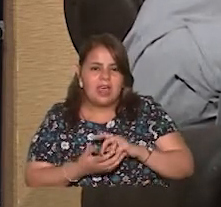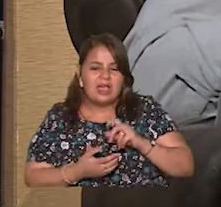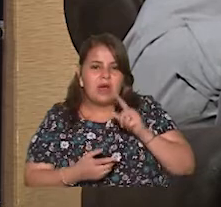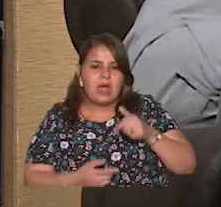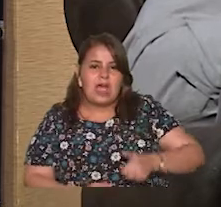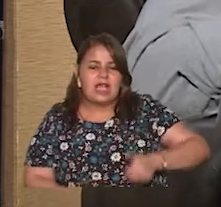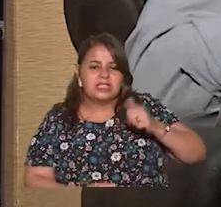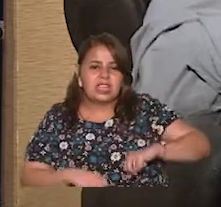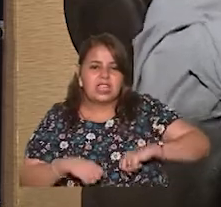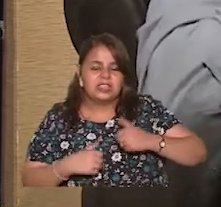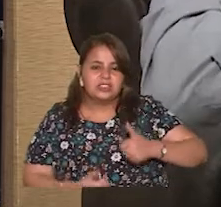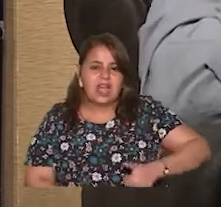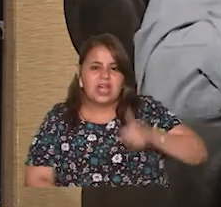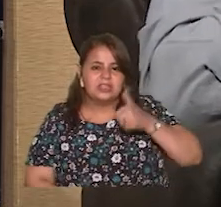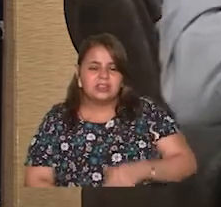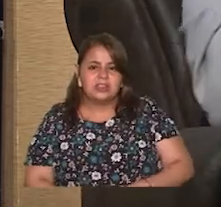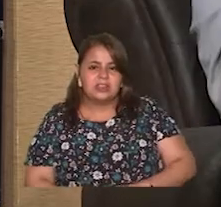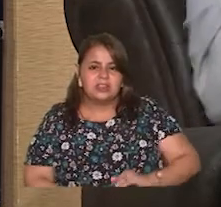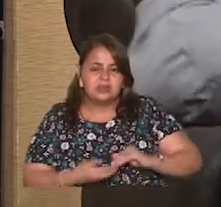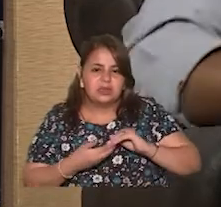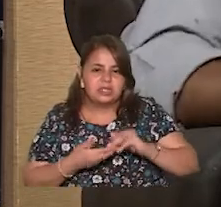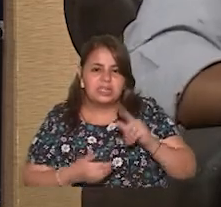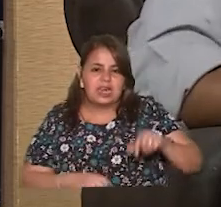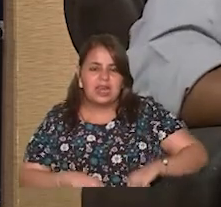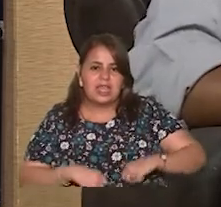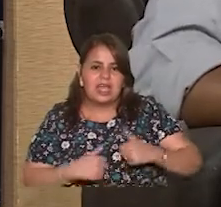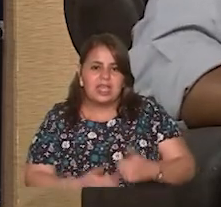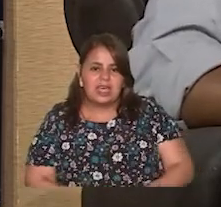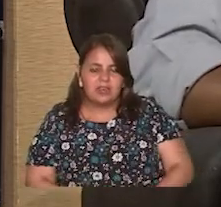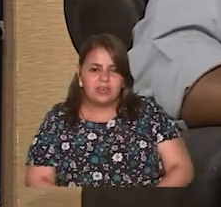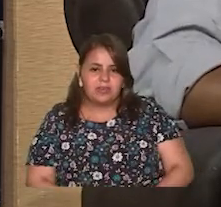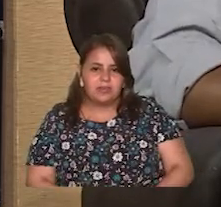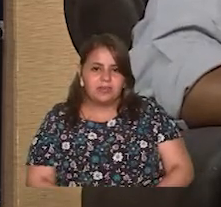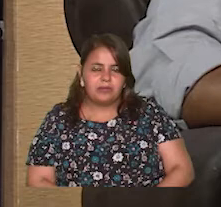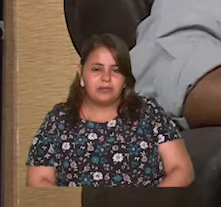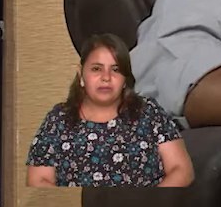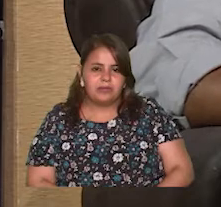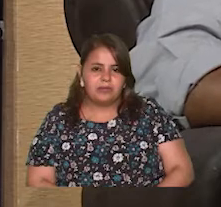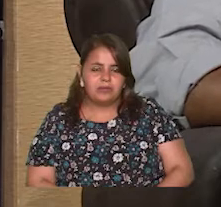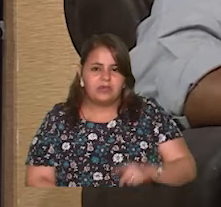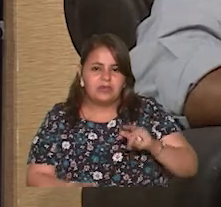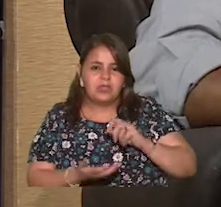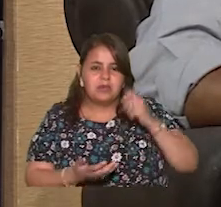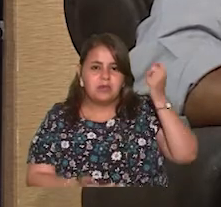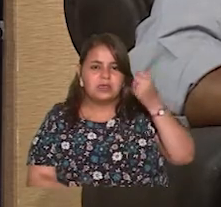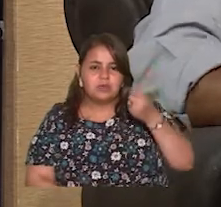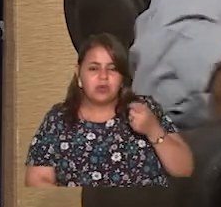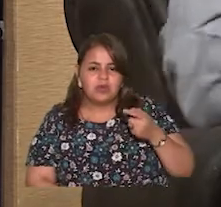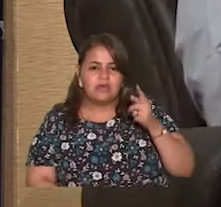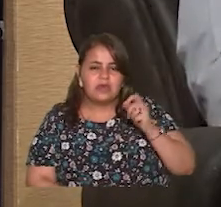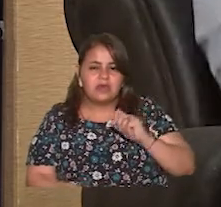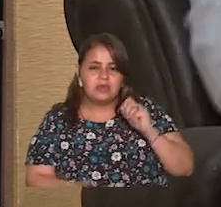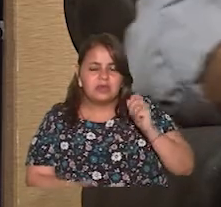يخليهم يعيشوا عيشه افضل، يساعدهم على الحياه. زي مثلا في المزمور، مزمور واحد لما يقول لك